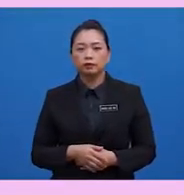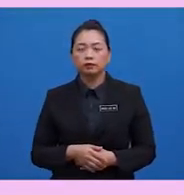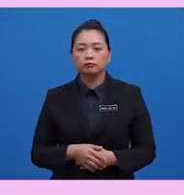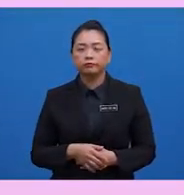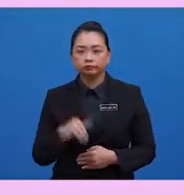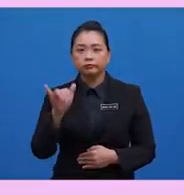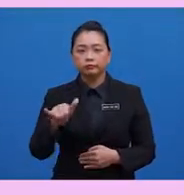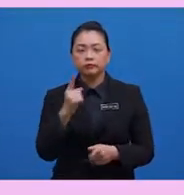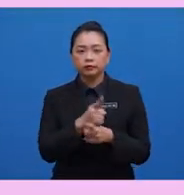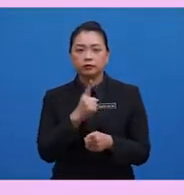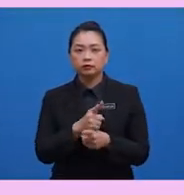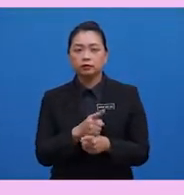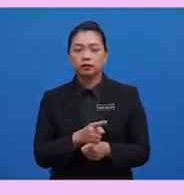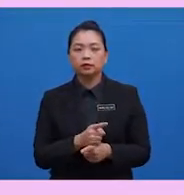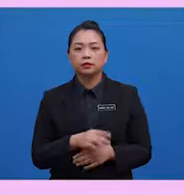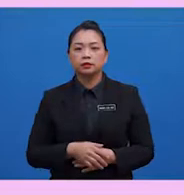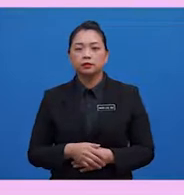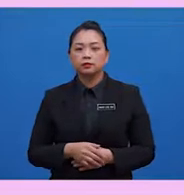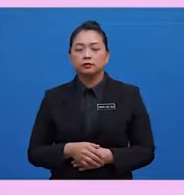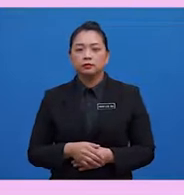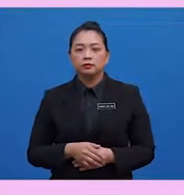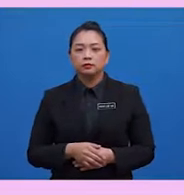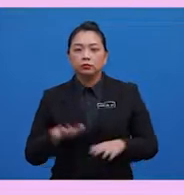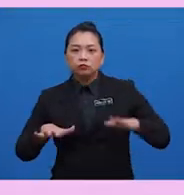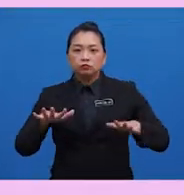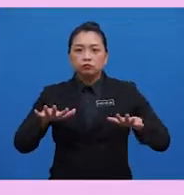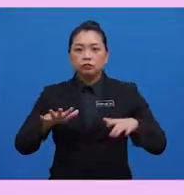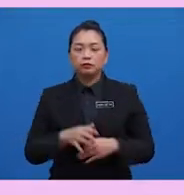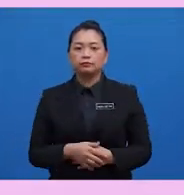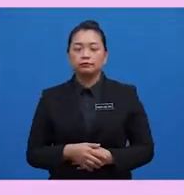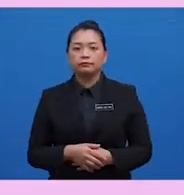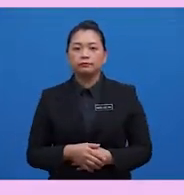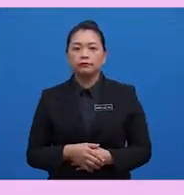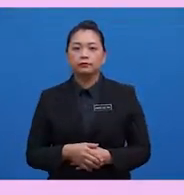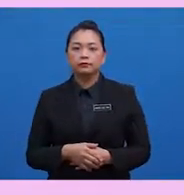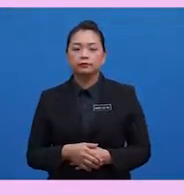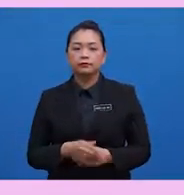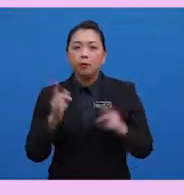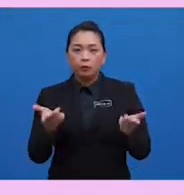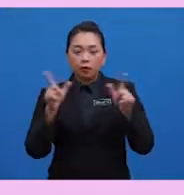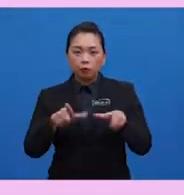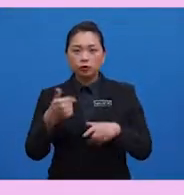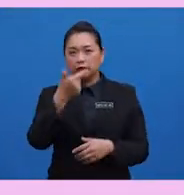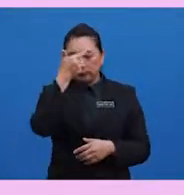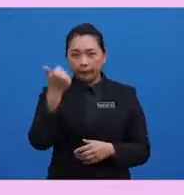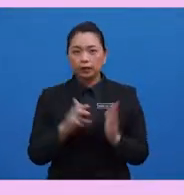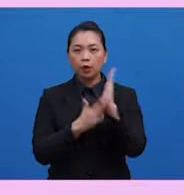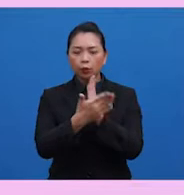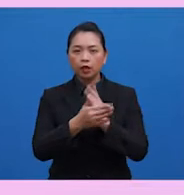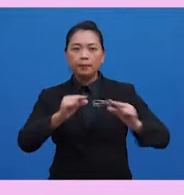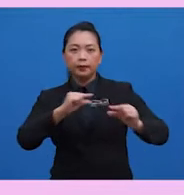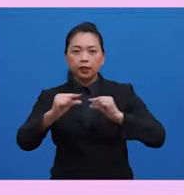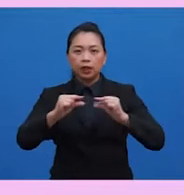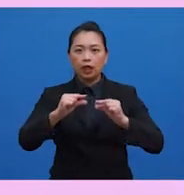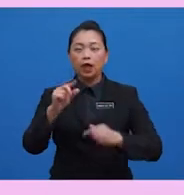Ya, betul. Itu adalah kejadian gempa bumi. Kejadian gempa bumi berlaku disebabkan oleh pergerakan